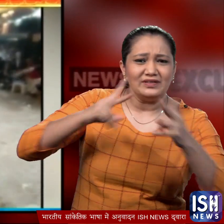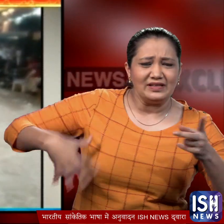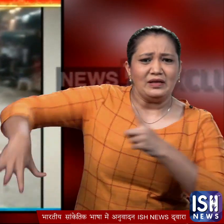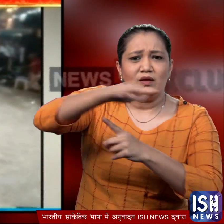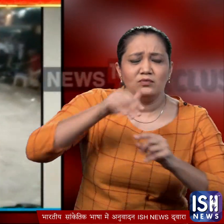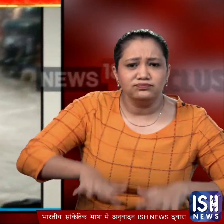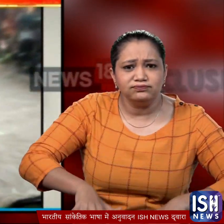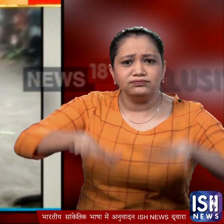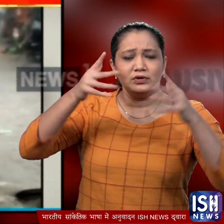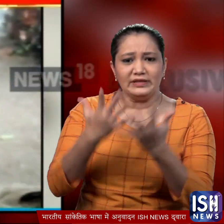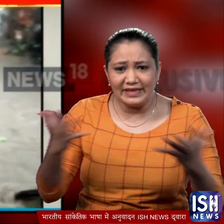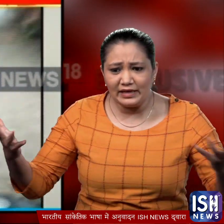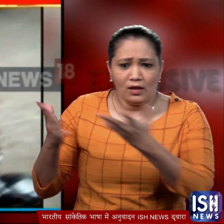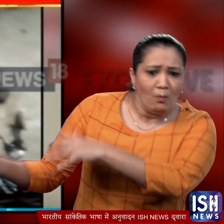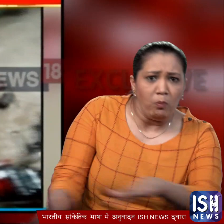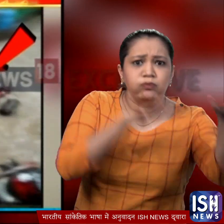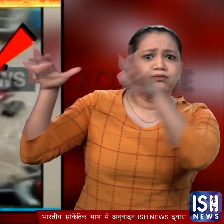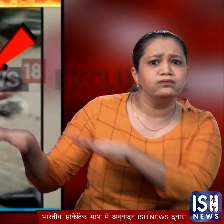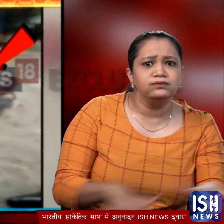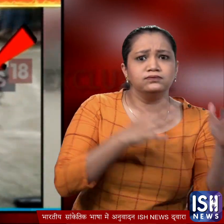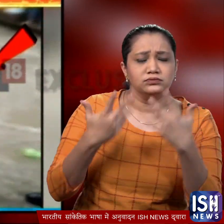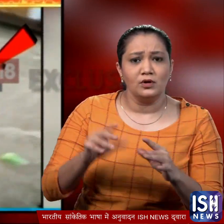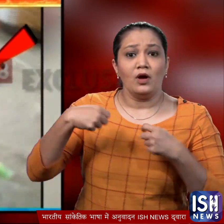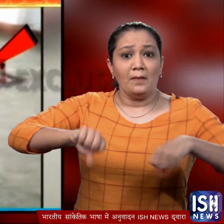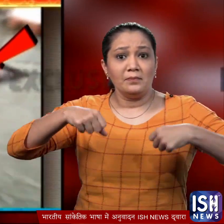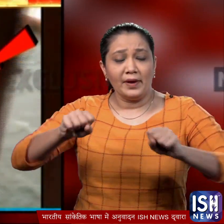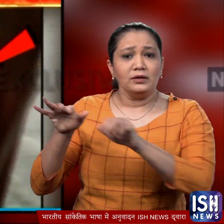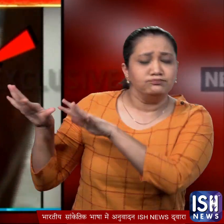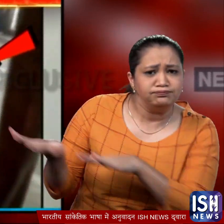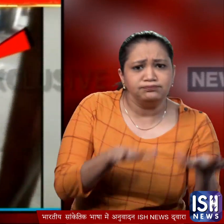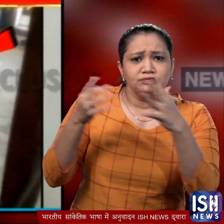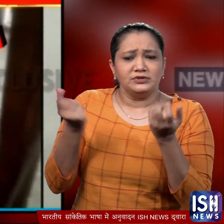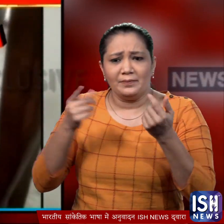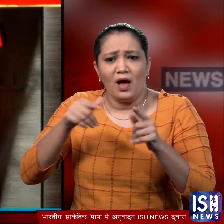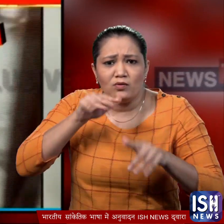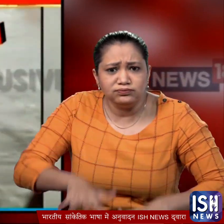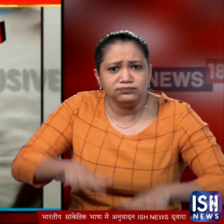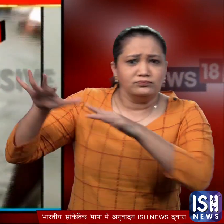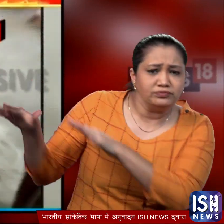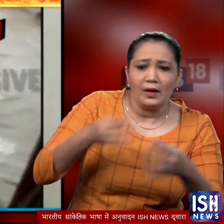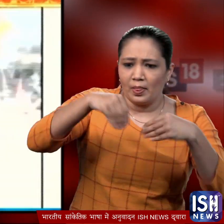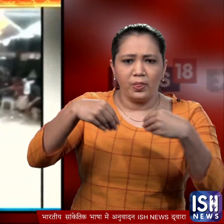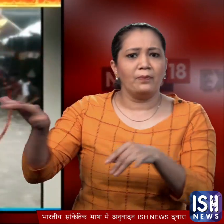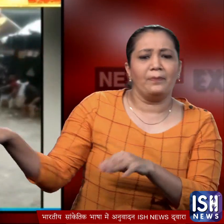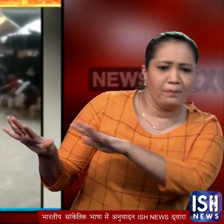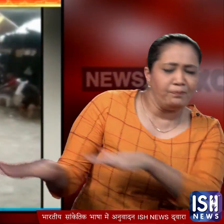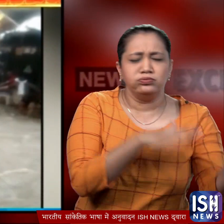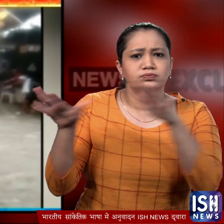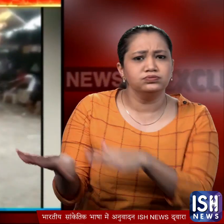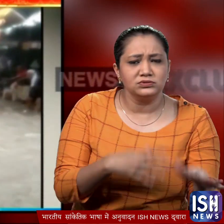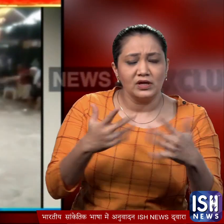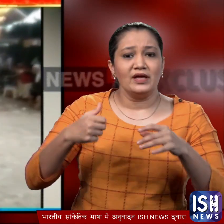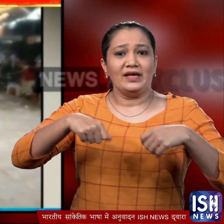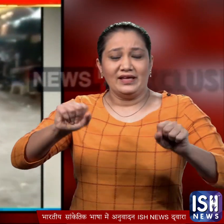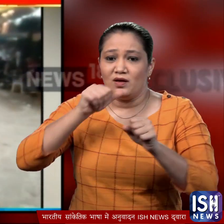पानी ऐसे आया कि लोगों का सामान अपने साथ बहा ले गया। एक स्कूटी तो देखते ही देखते सड़क पर भरे पानी में तिनके की तरह बह गई। जिस समय